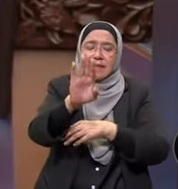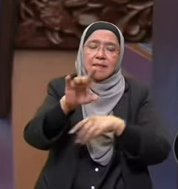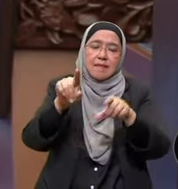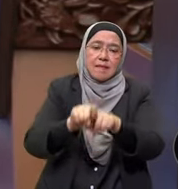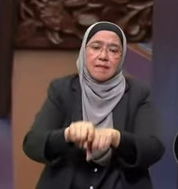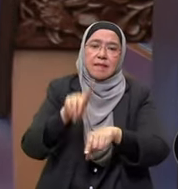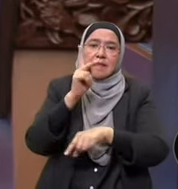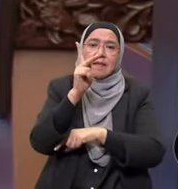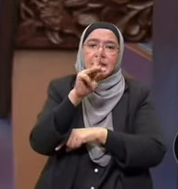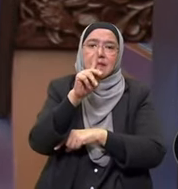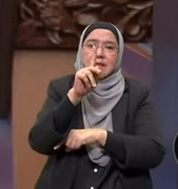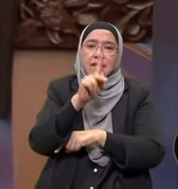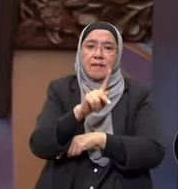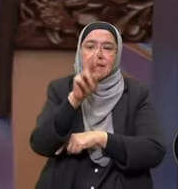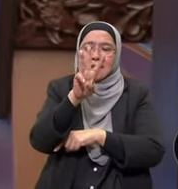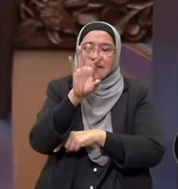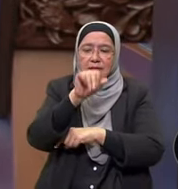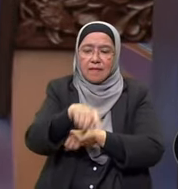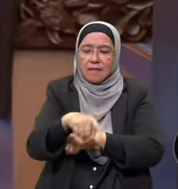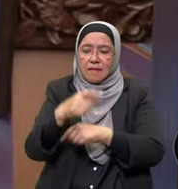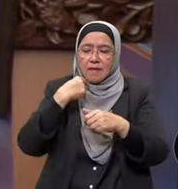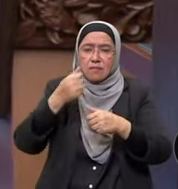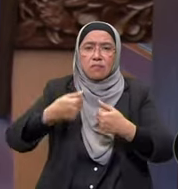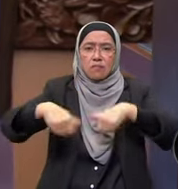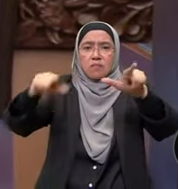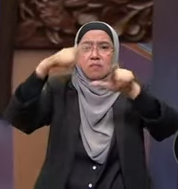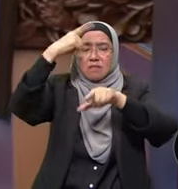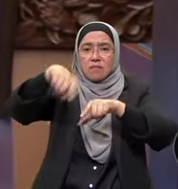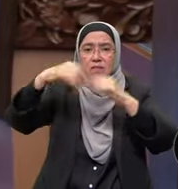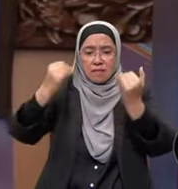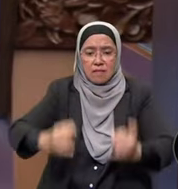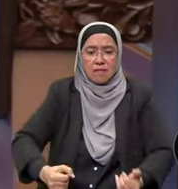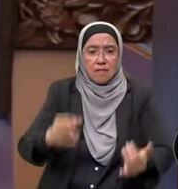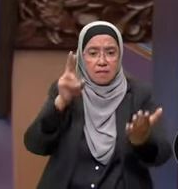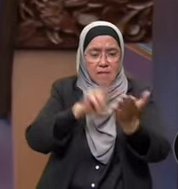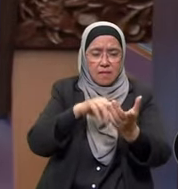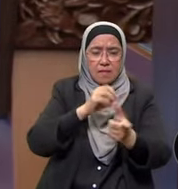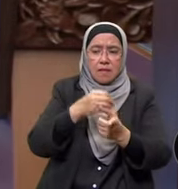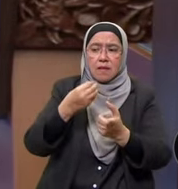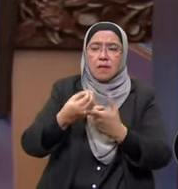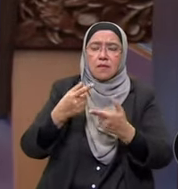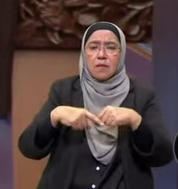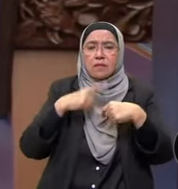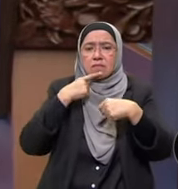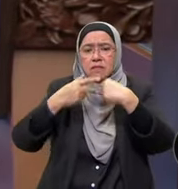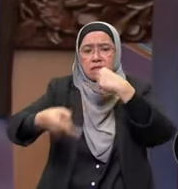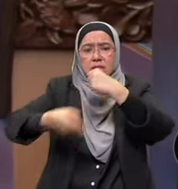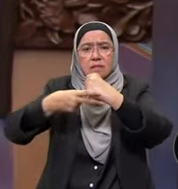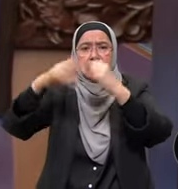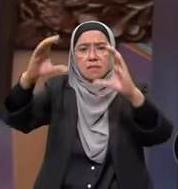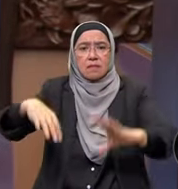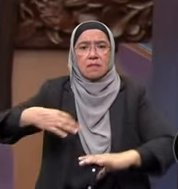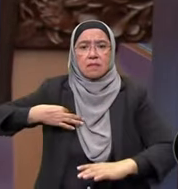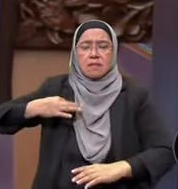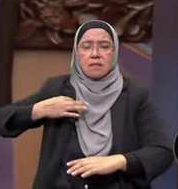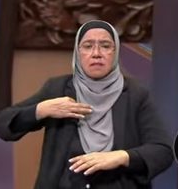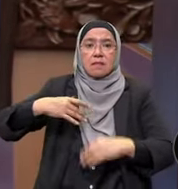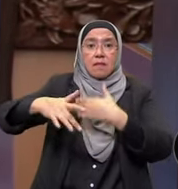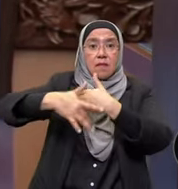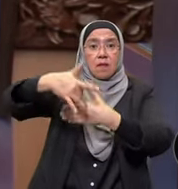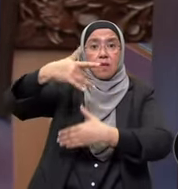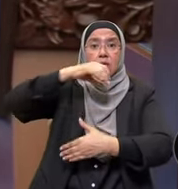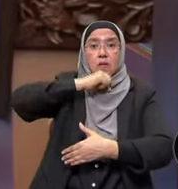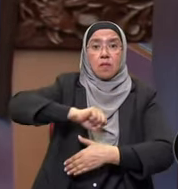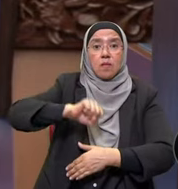individu untuk berdaftar dan mencarum secara sukera seawal usia 14 tahun ini